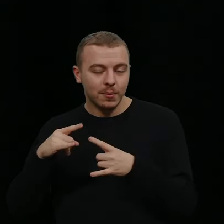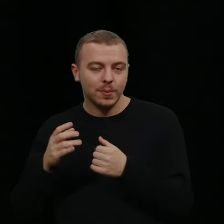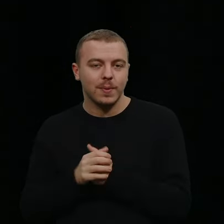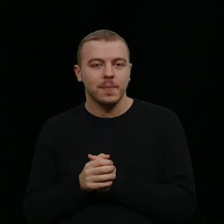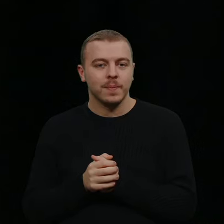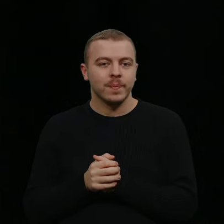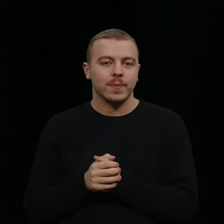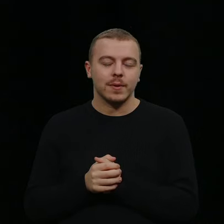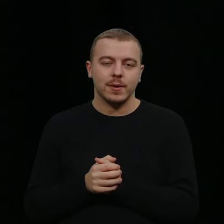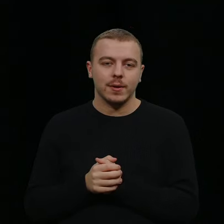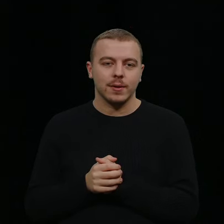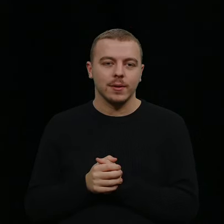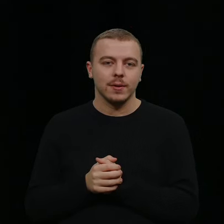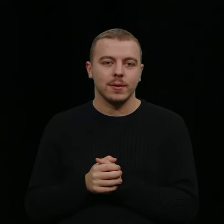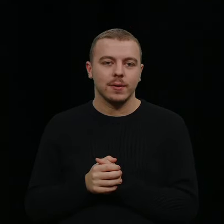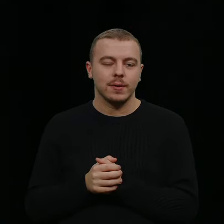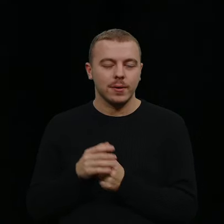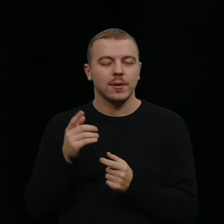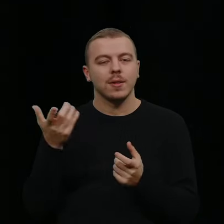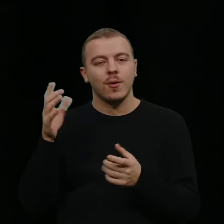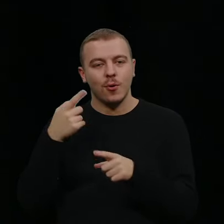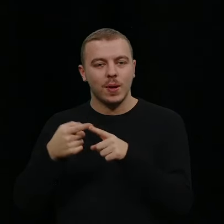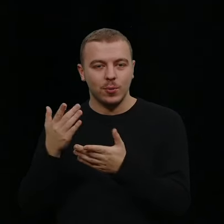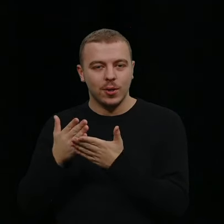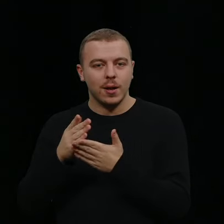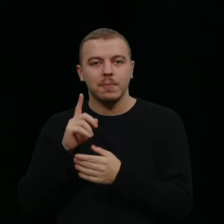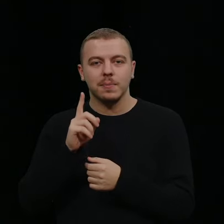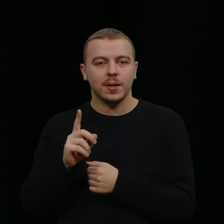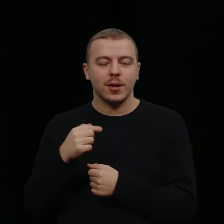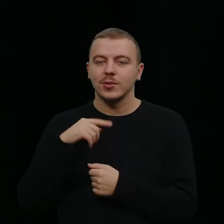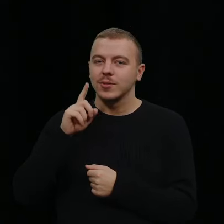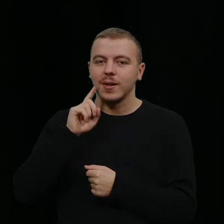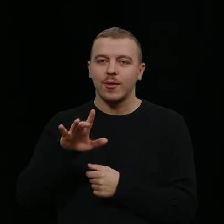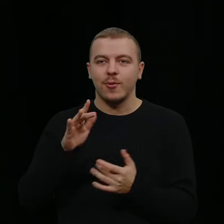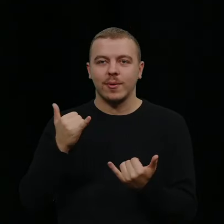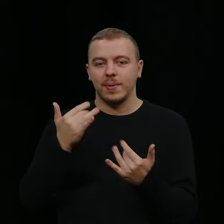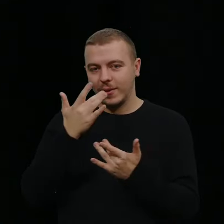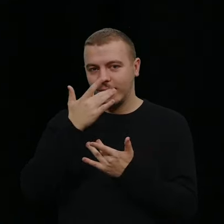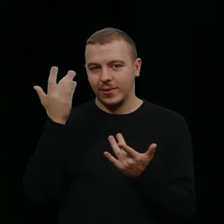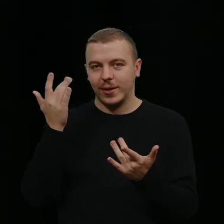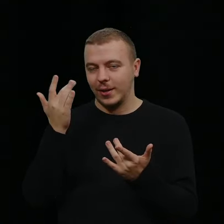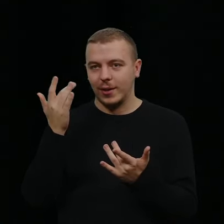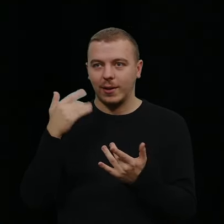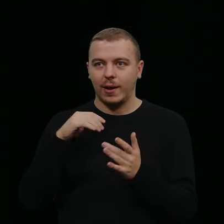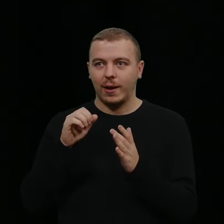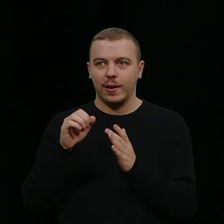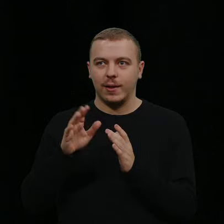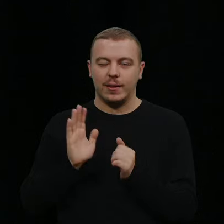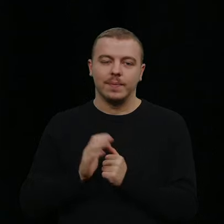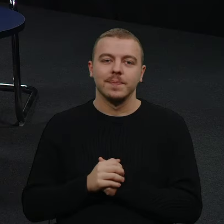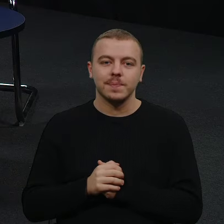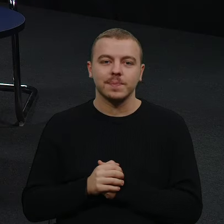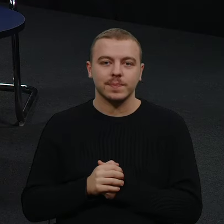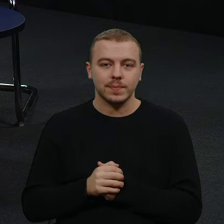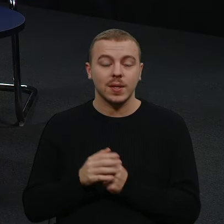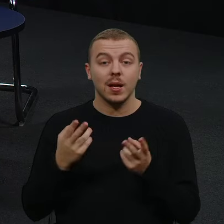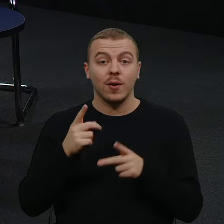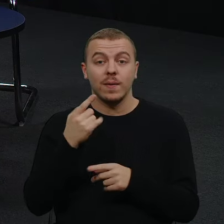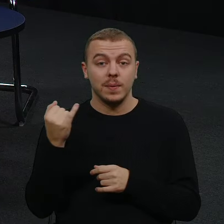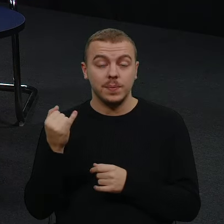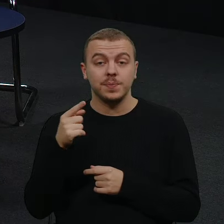Bet yra ir daugiau tų priemonių. Aš tiesiog nenorėčiau dabar tiesiog visom apsistoti. Gerai, ir dar liko